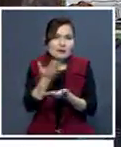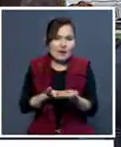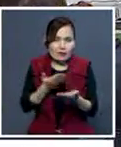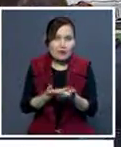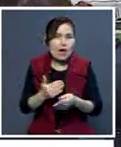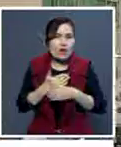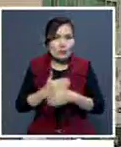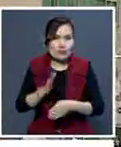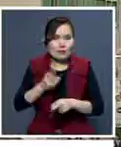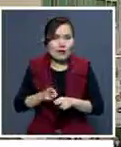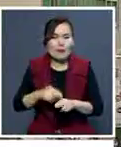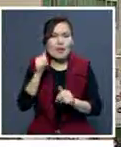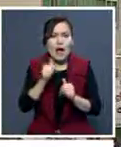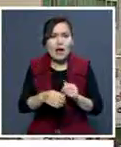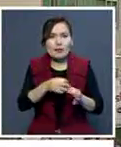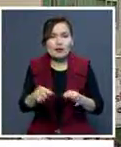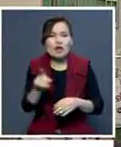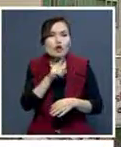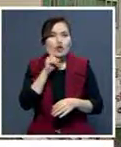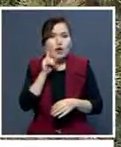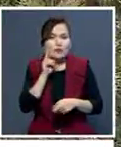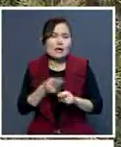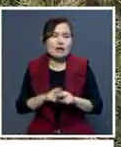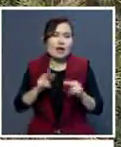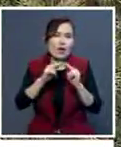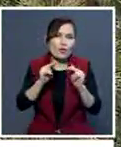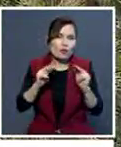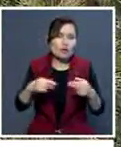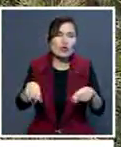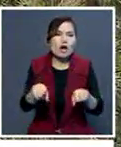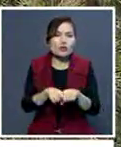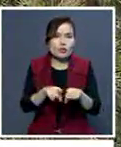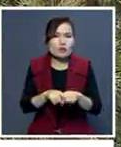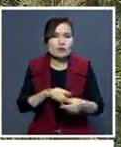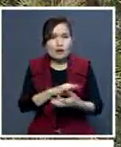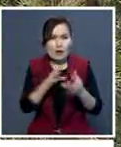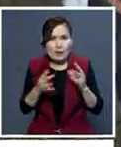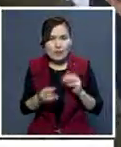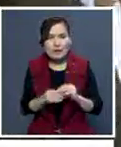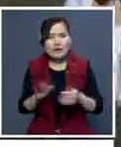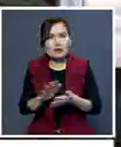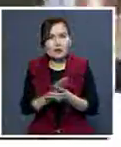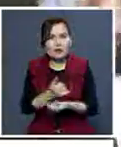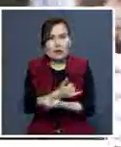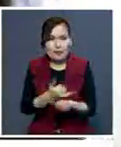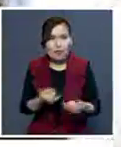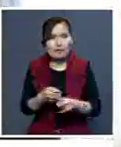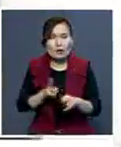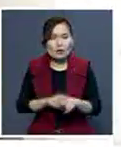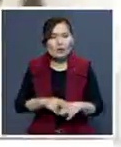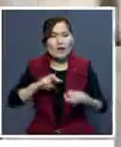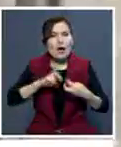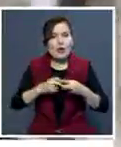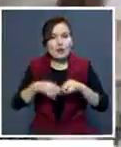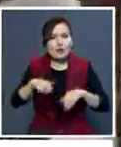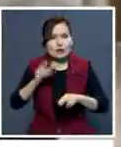Сондай-ақ әр аймақтағы жастар сарайларын қол жетімді ету және салауатты өмір салтын насихаттау да өзекті 5 мәселелер